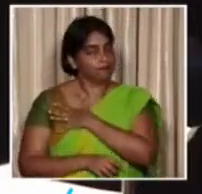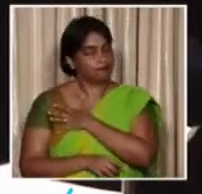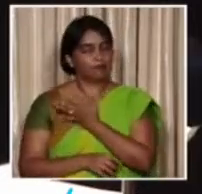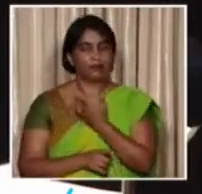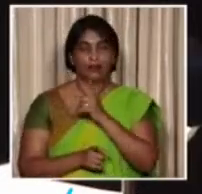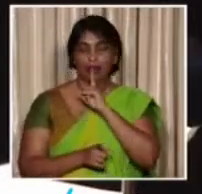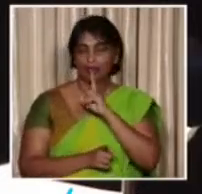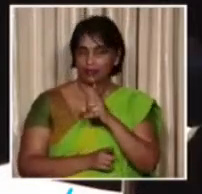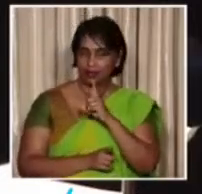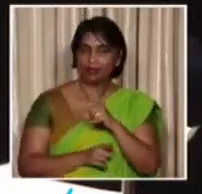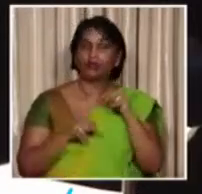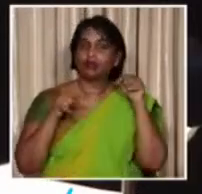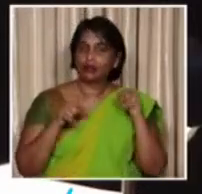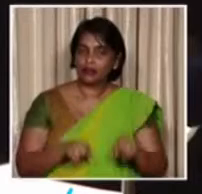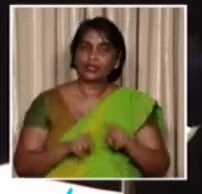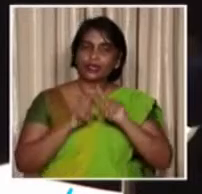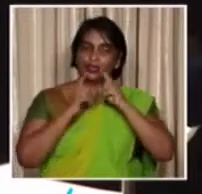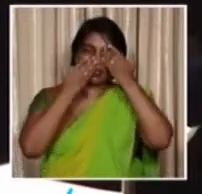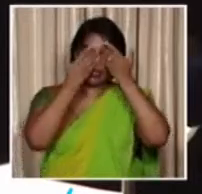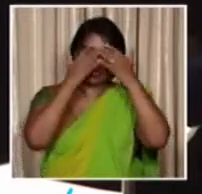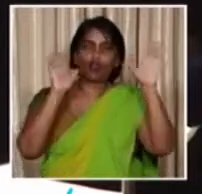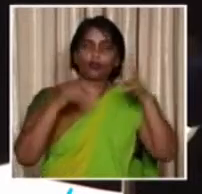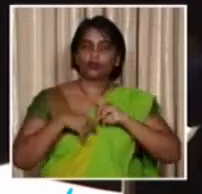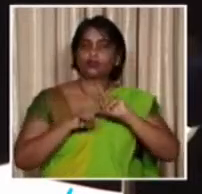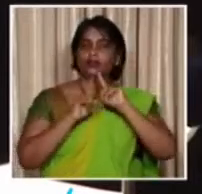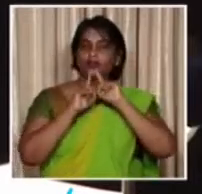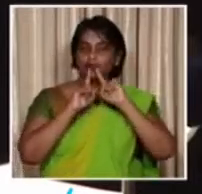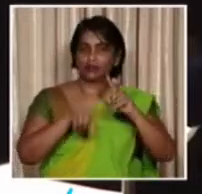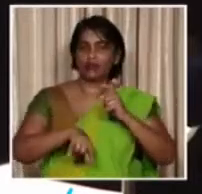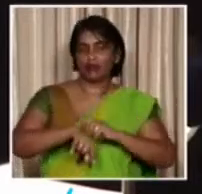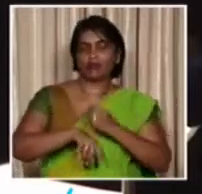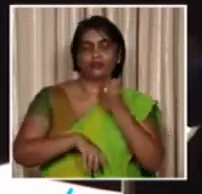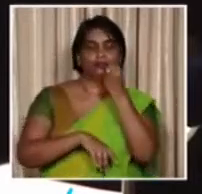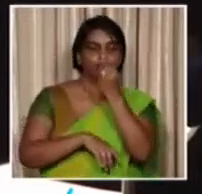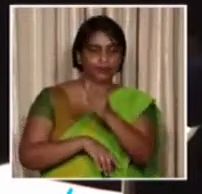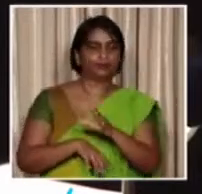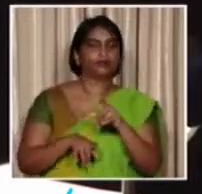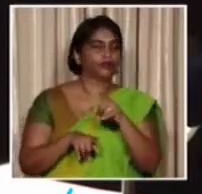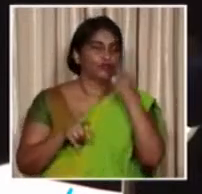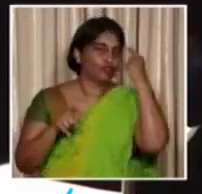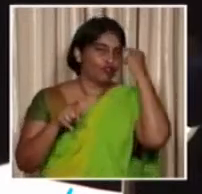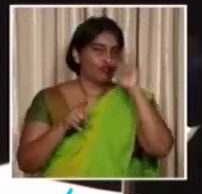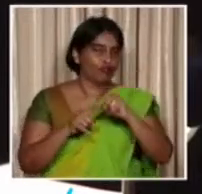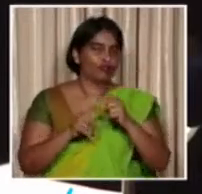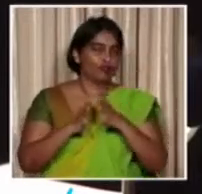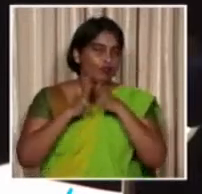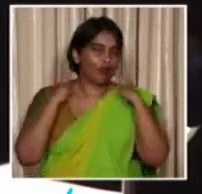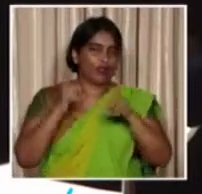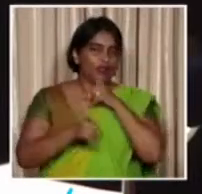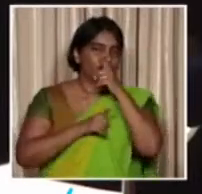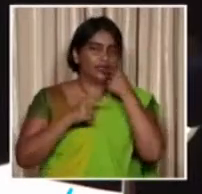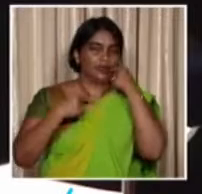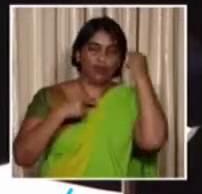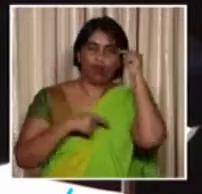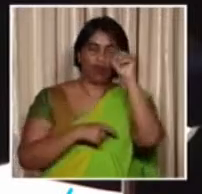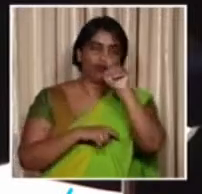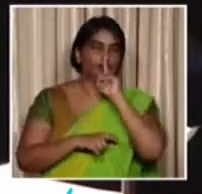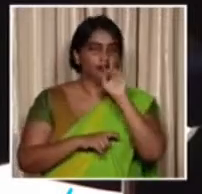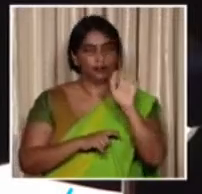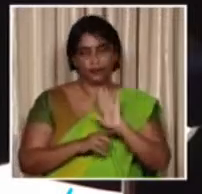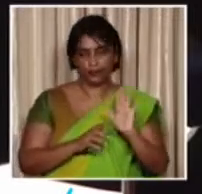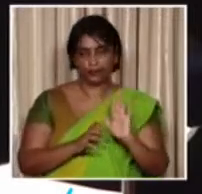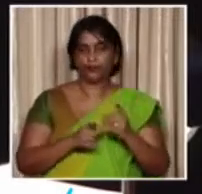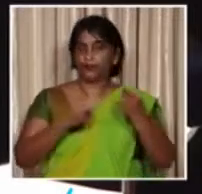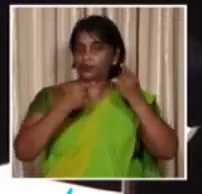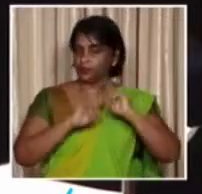අඬහැරේ මෙතනමත් ඒගොල්ලෝ නිදහස් කර ගැනීමට මම ඉඩ දෙනවා ඒ නිසා මේ පිළිවෙත මම ගොඩක් සාකච්ඡා කරන්න යන්නේ නැහැ